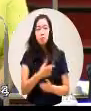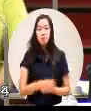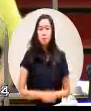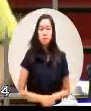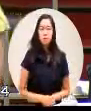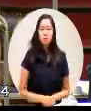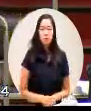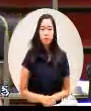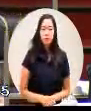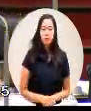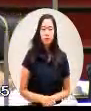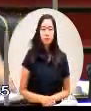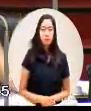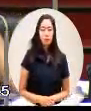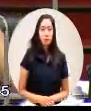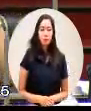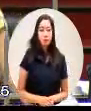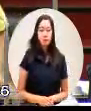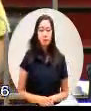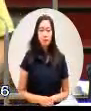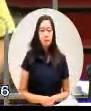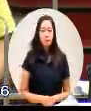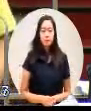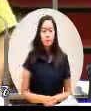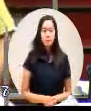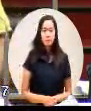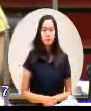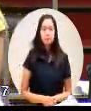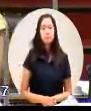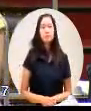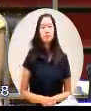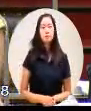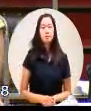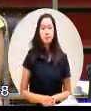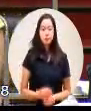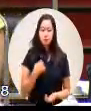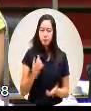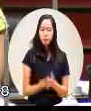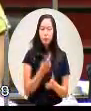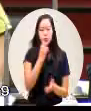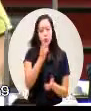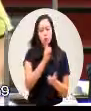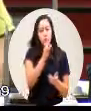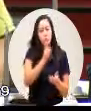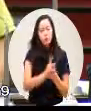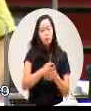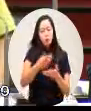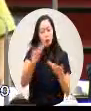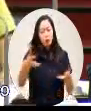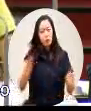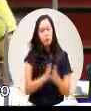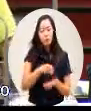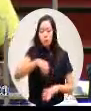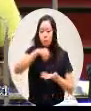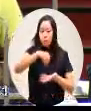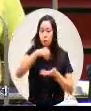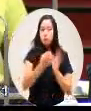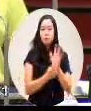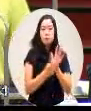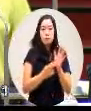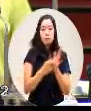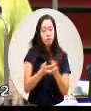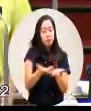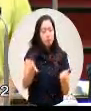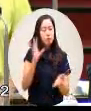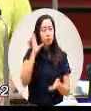来，伊伫我做这个啦，我简单几句啊，几个字，阮大家分享啦，吼、